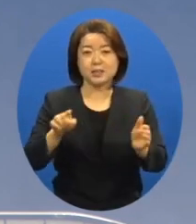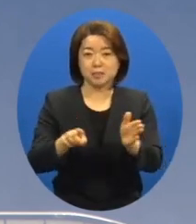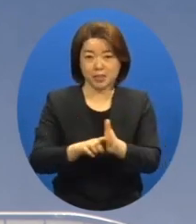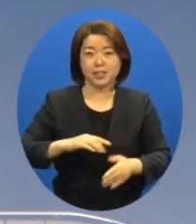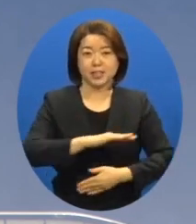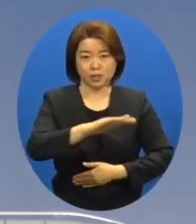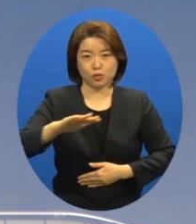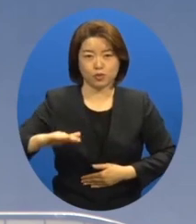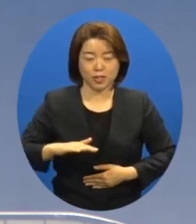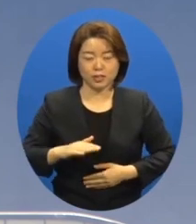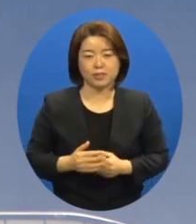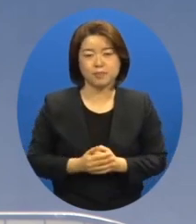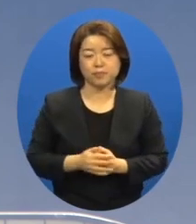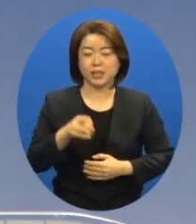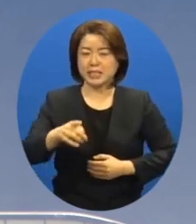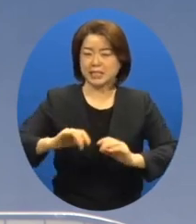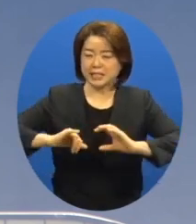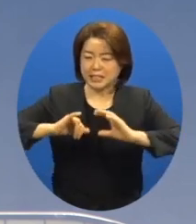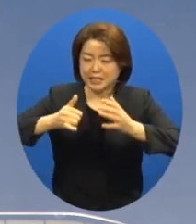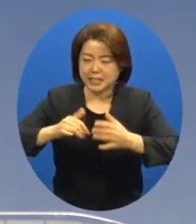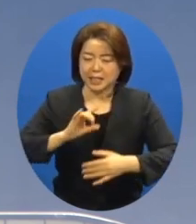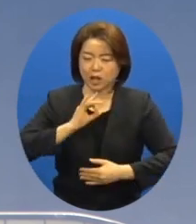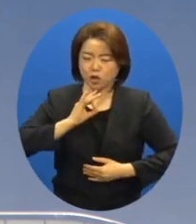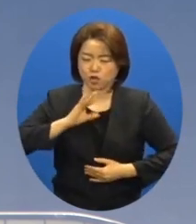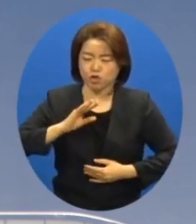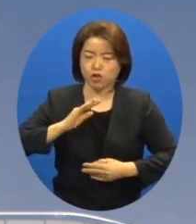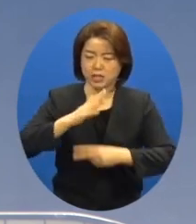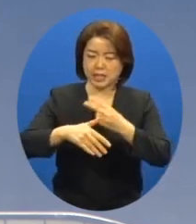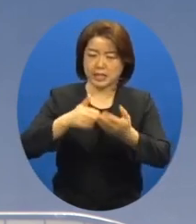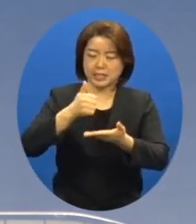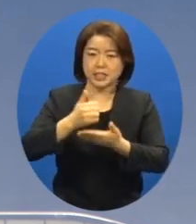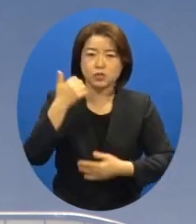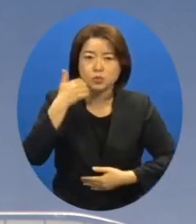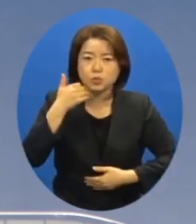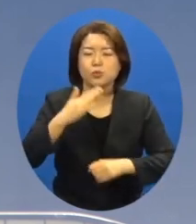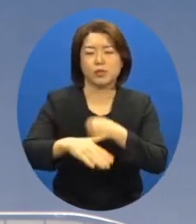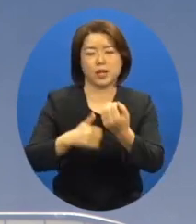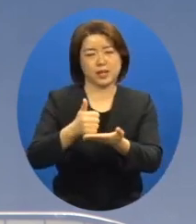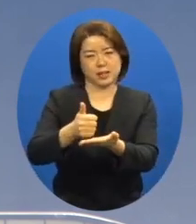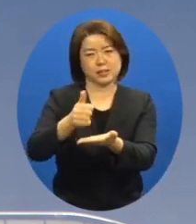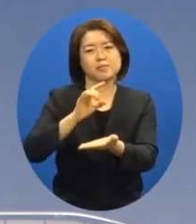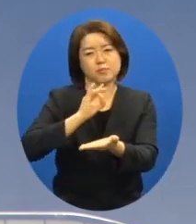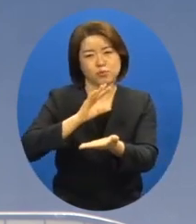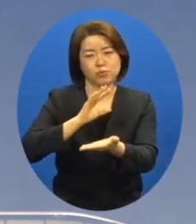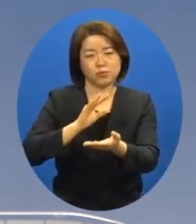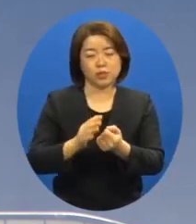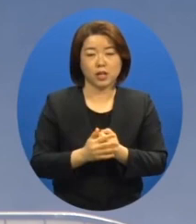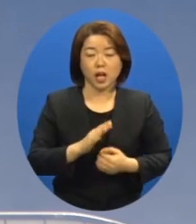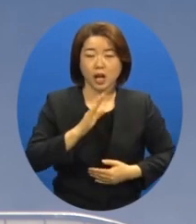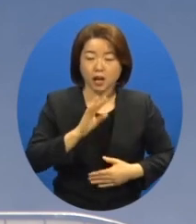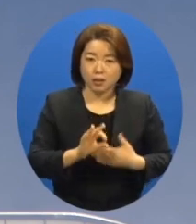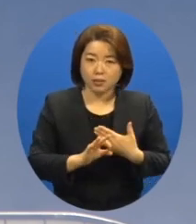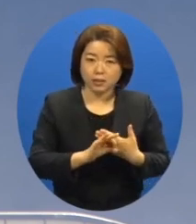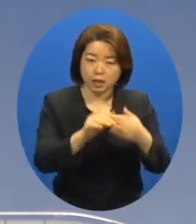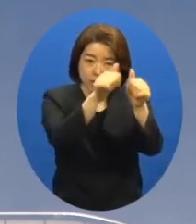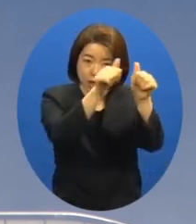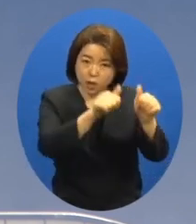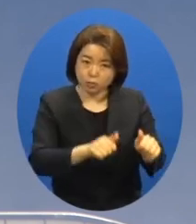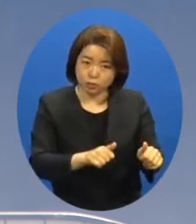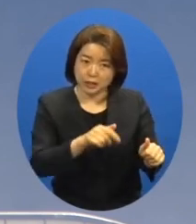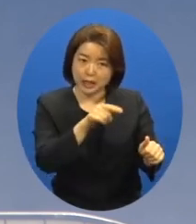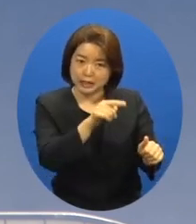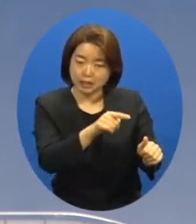이 세상에 유일한 신은 하나님밖에 없으십니다. 그렇다면 우상은 그것은